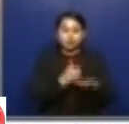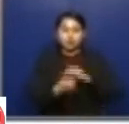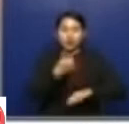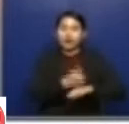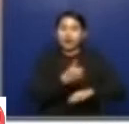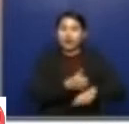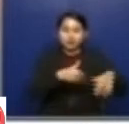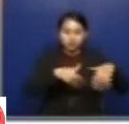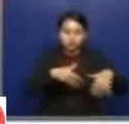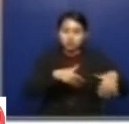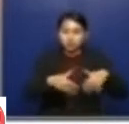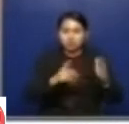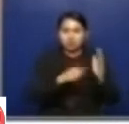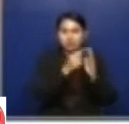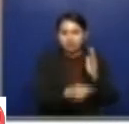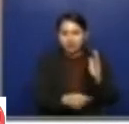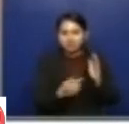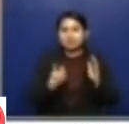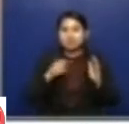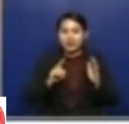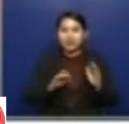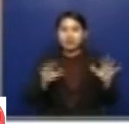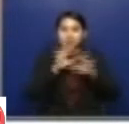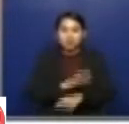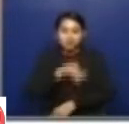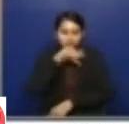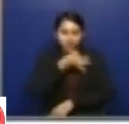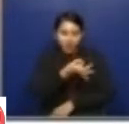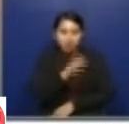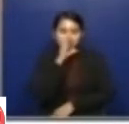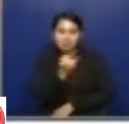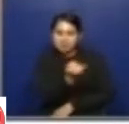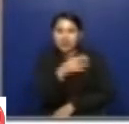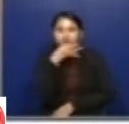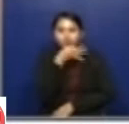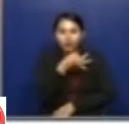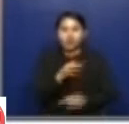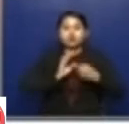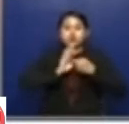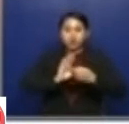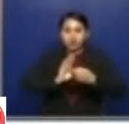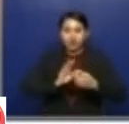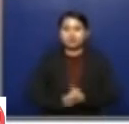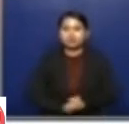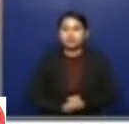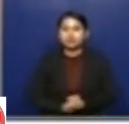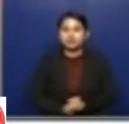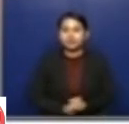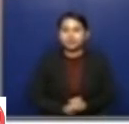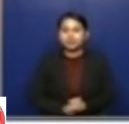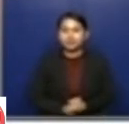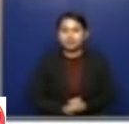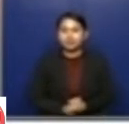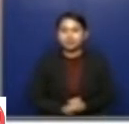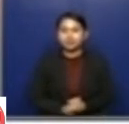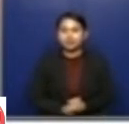ที่ในหลายพื้นที่ต้องถูกนายทุนฟ้องร้องหมิ่นประมาทยกตัวอย่างเช่นชาวบ้านกระบดินอ